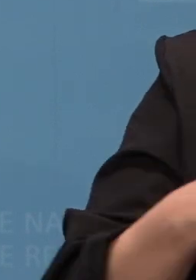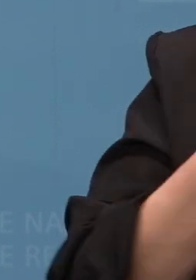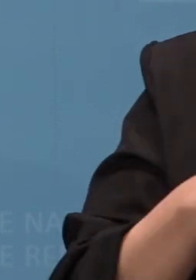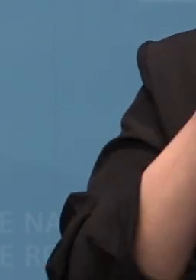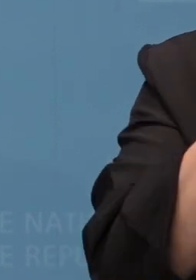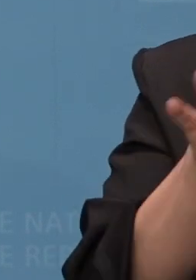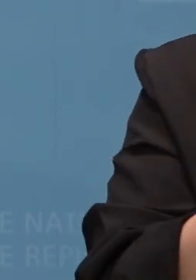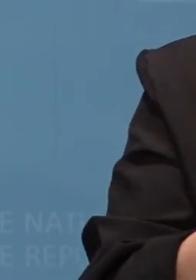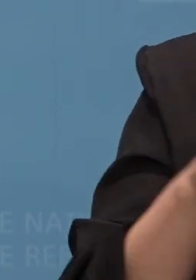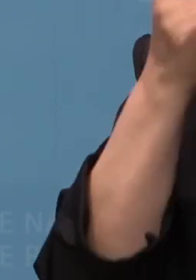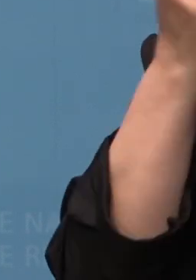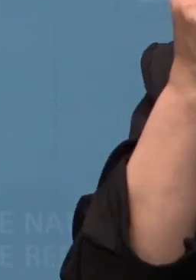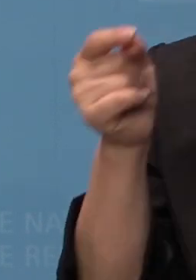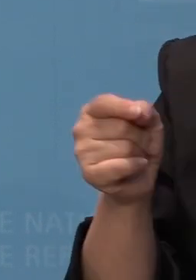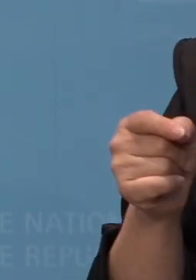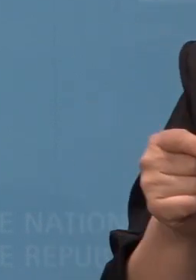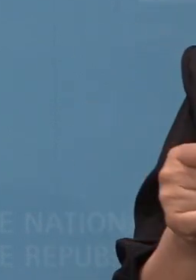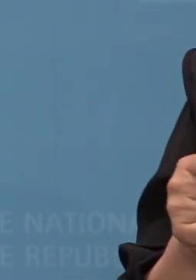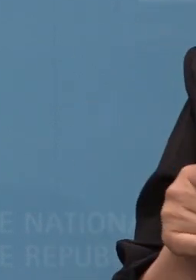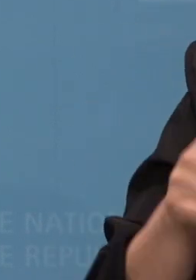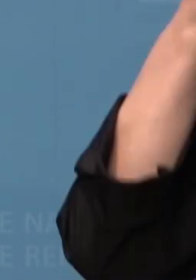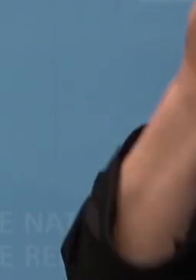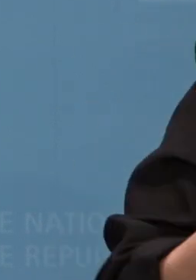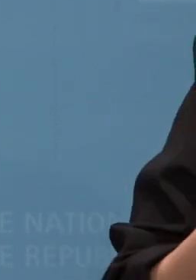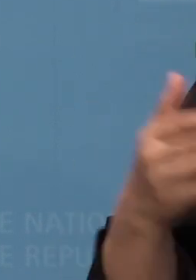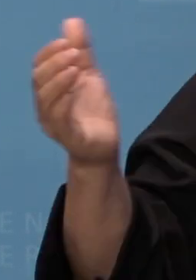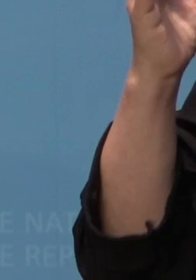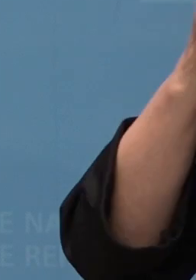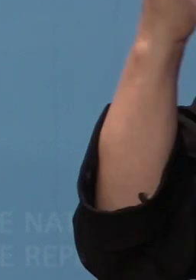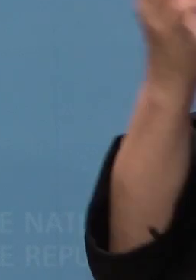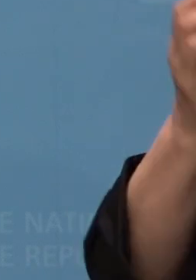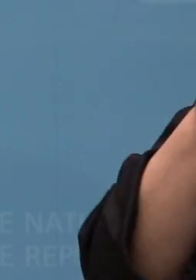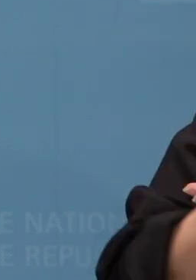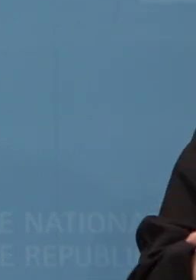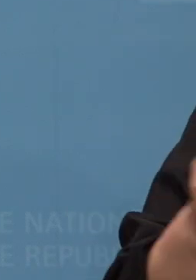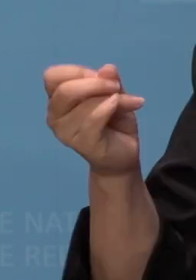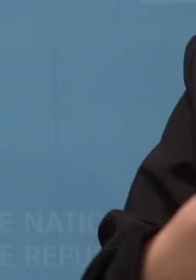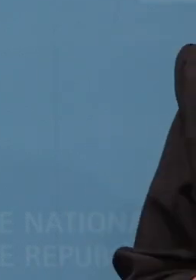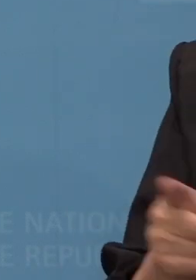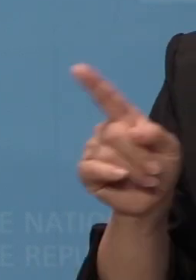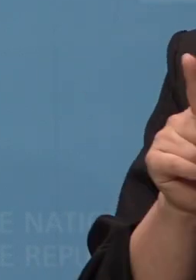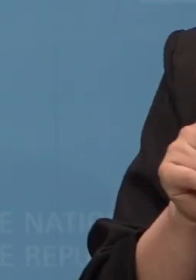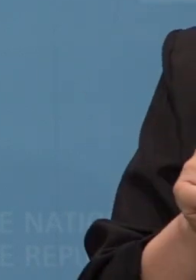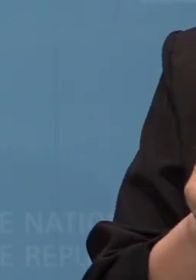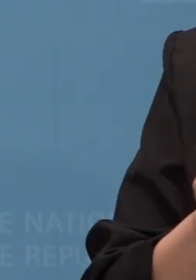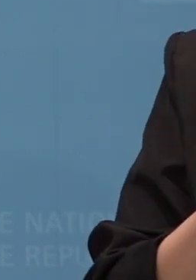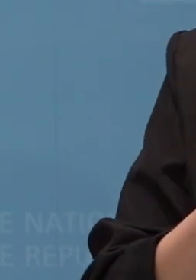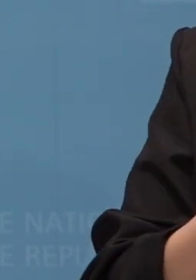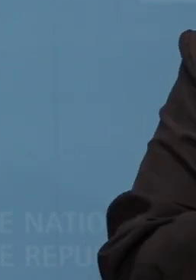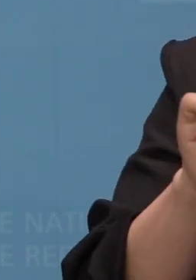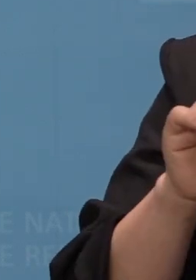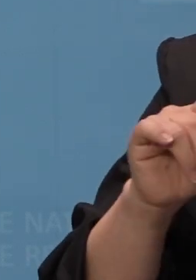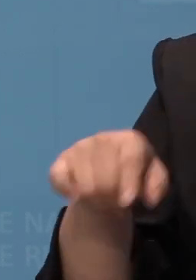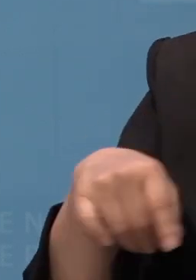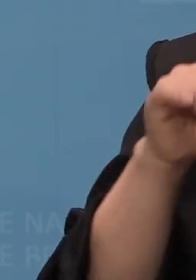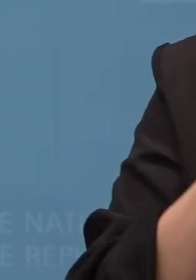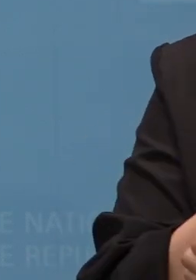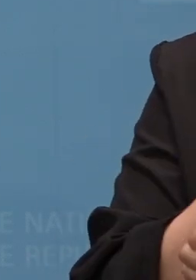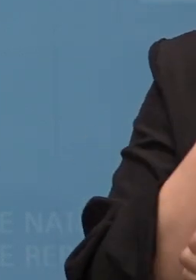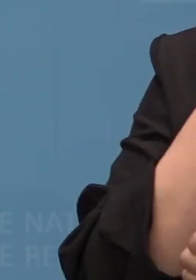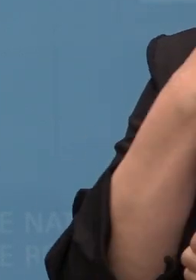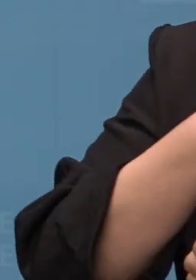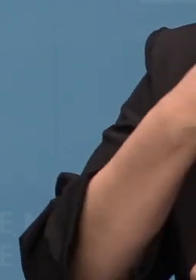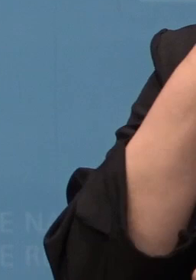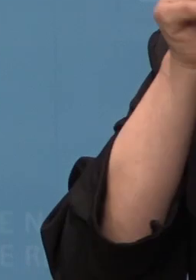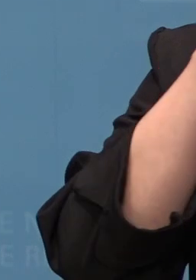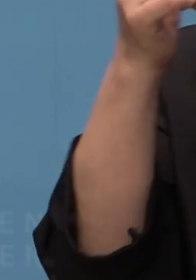괴담이라고 몰아세우며 시찰 전부터 이미 오염수의 안정성을 홍보하고 있습니다. 후쿠시마